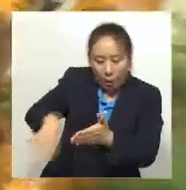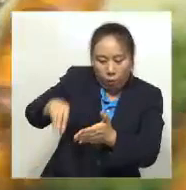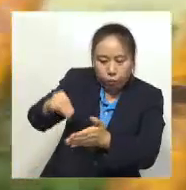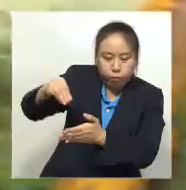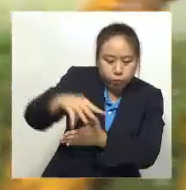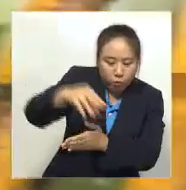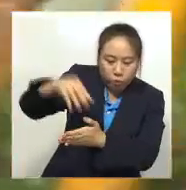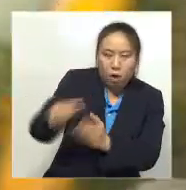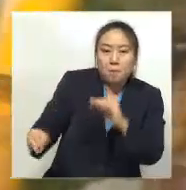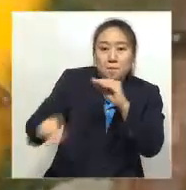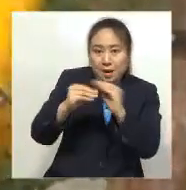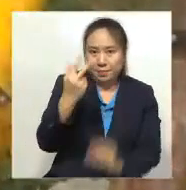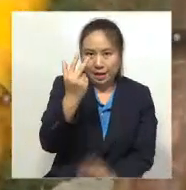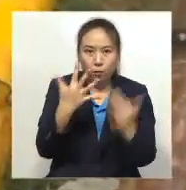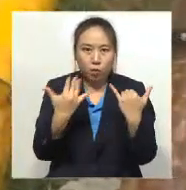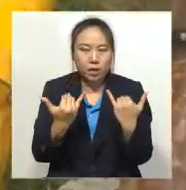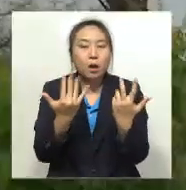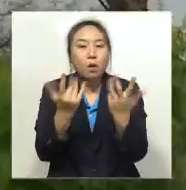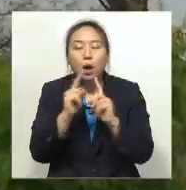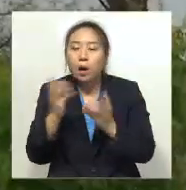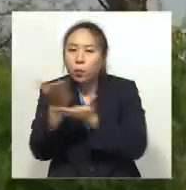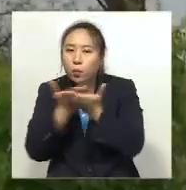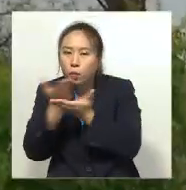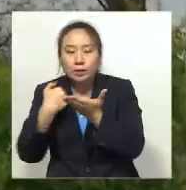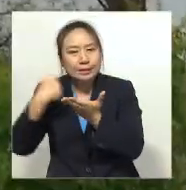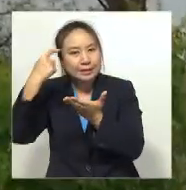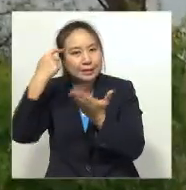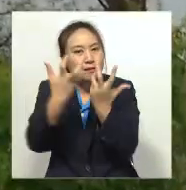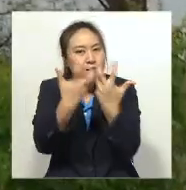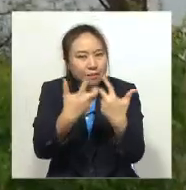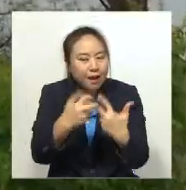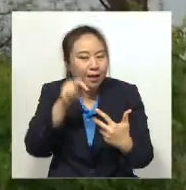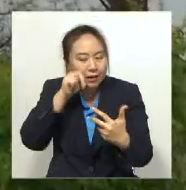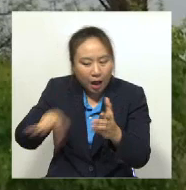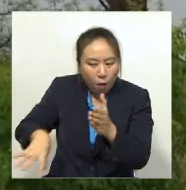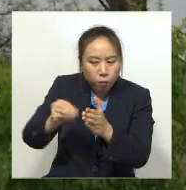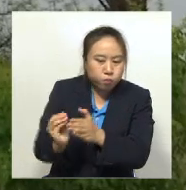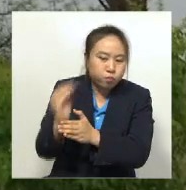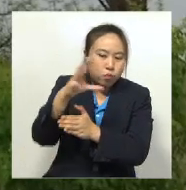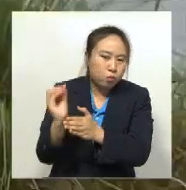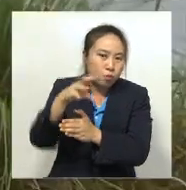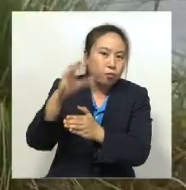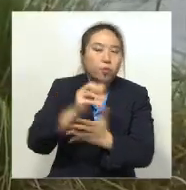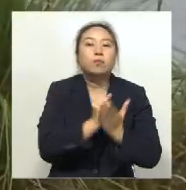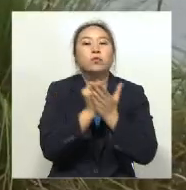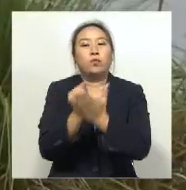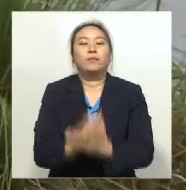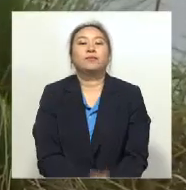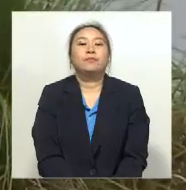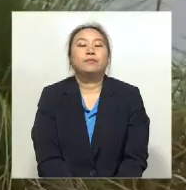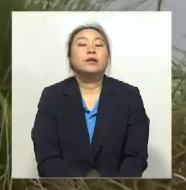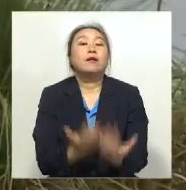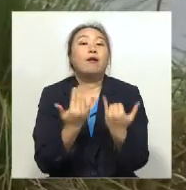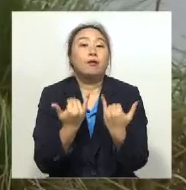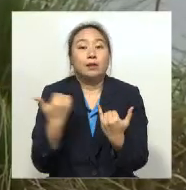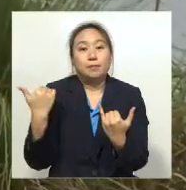นี้แล้วก็กำลังอยู่ในระหว่างการหารือที่จะนำเครื่องสูบน้ำมาช่วยในการระบายน้ำเพิ่มเติมด้วยทั้งนี้ในระหว่